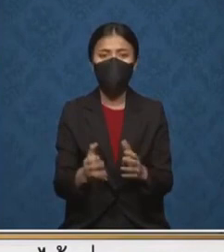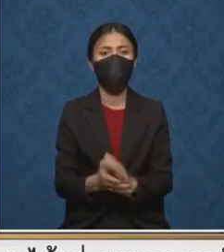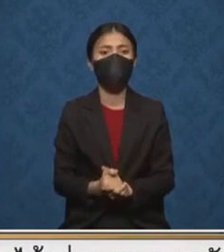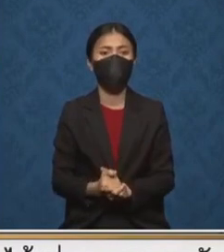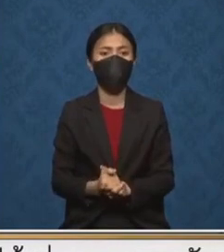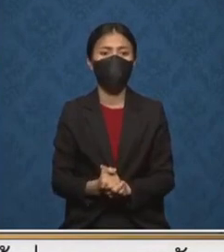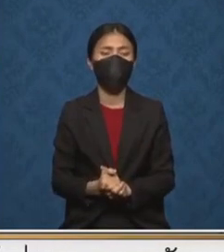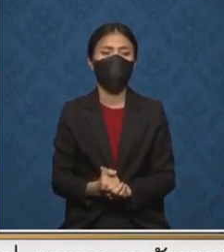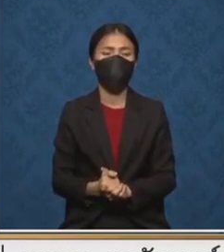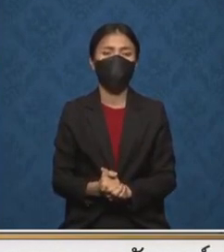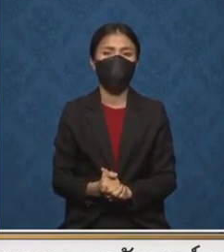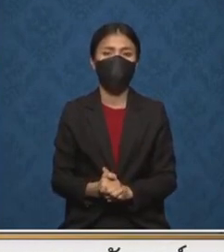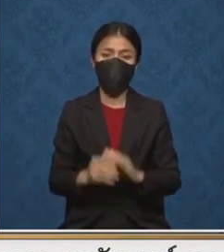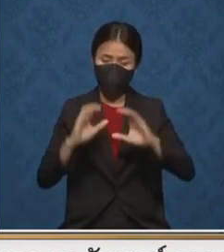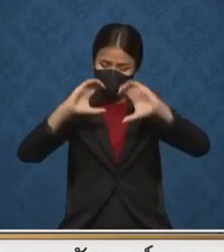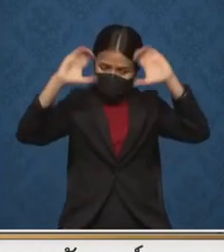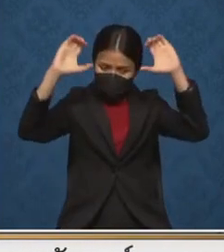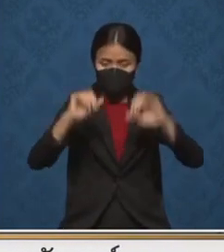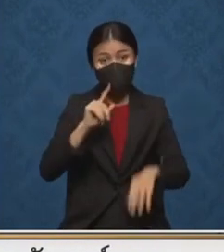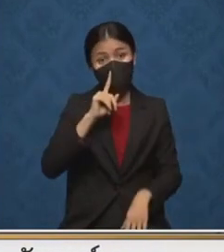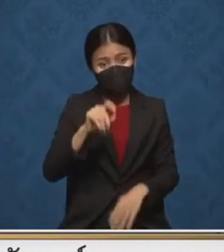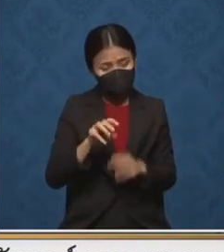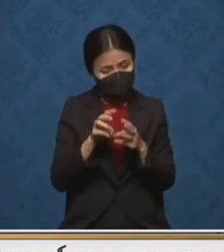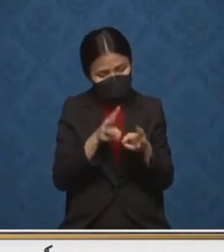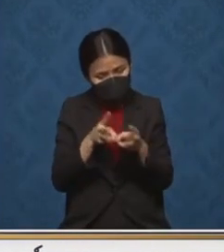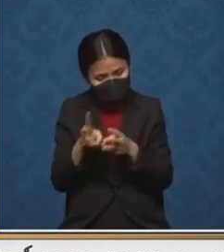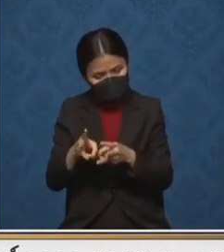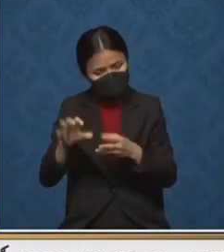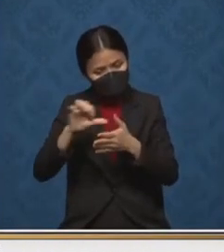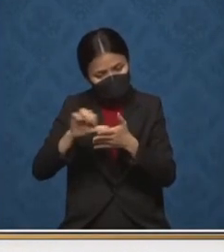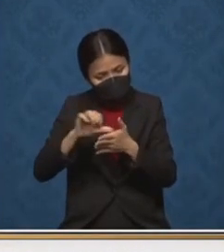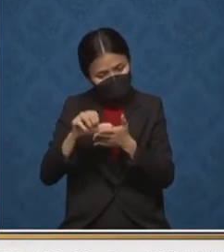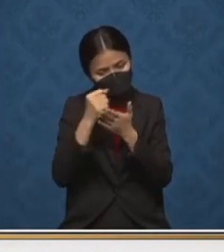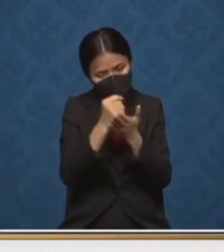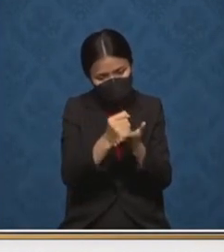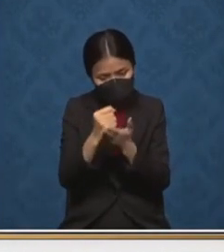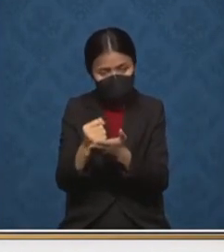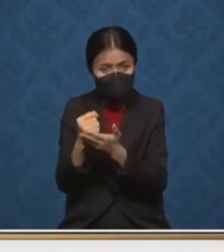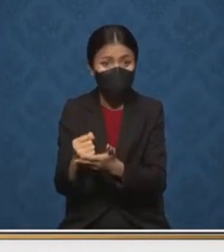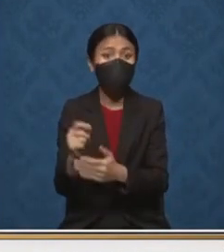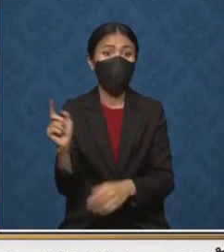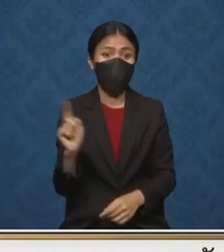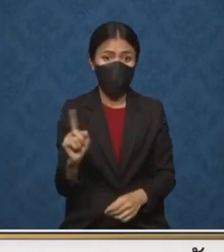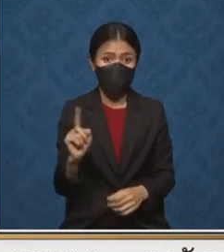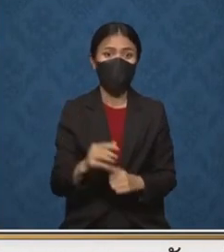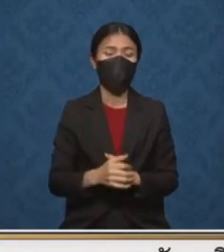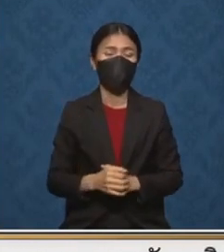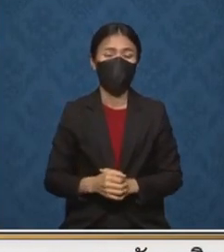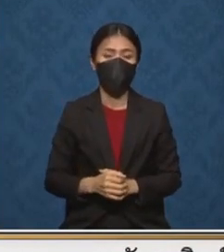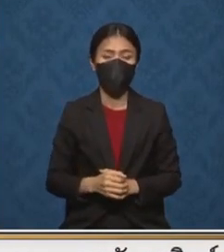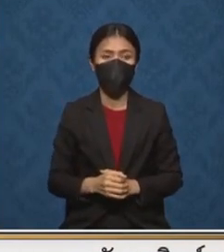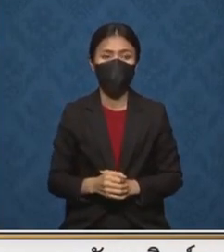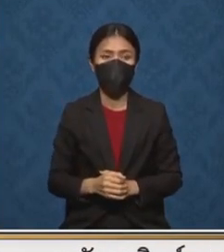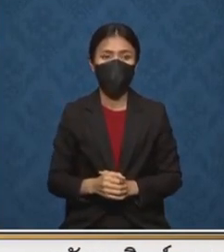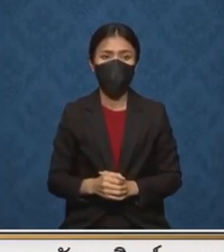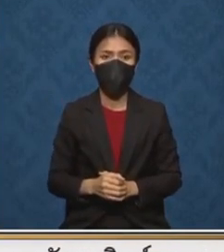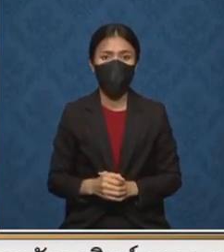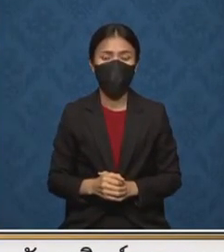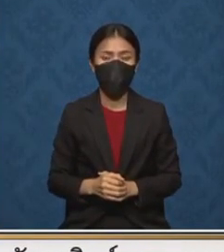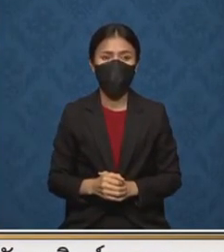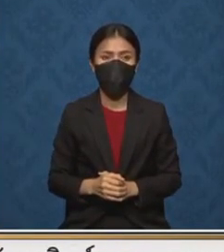จะมีนโยบายแก้ไขกับพี่น้องเกษตรกรโดยเฉพาะยิ่งทราบ